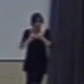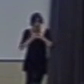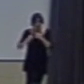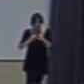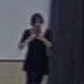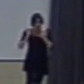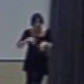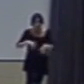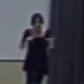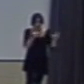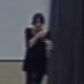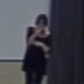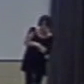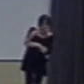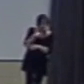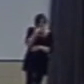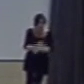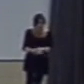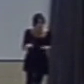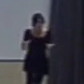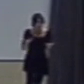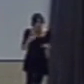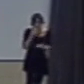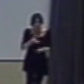hagut cap mena de televisió, doncs ara mateix és fàcil que